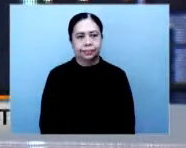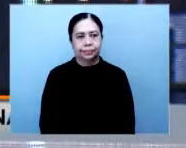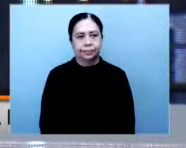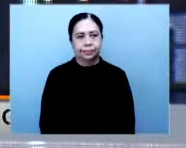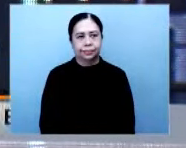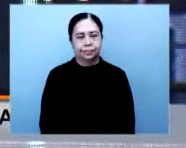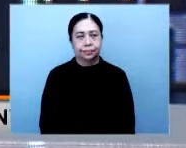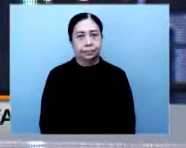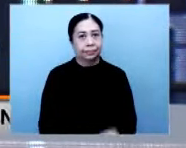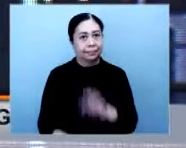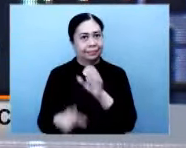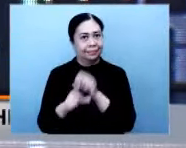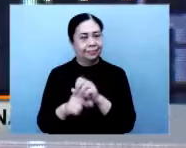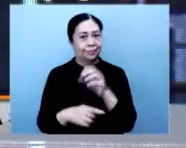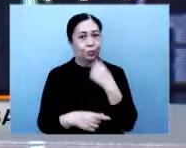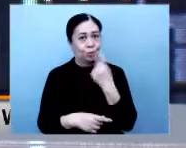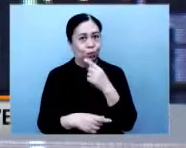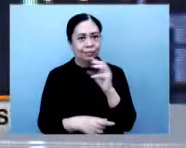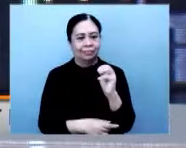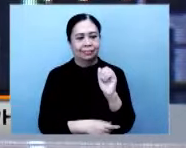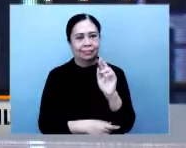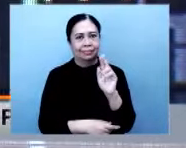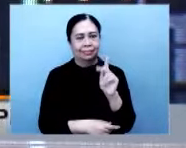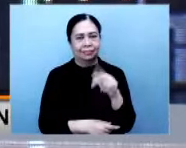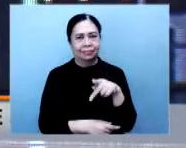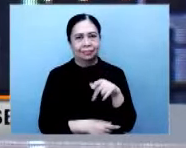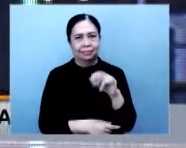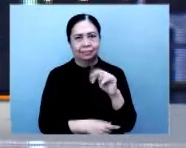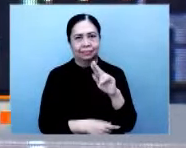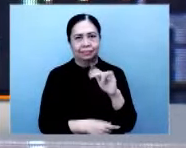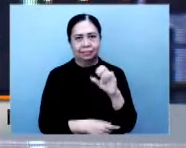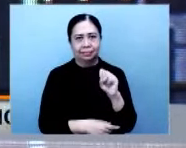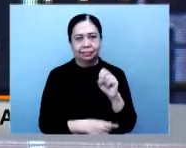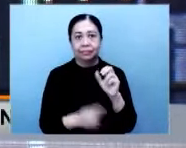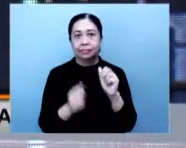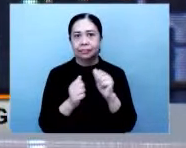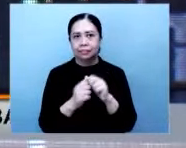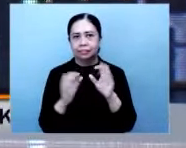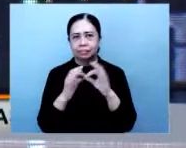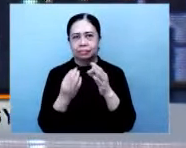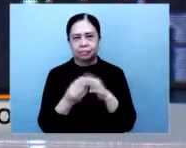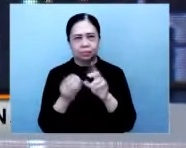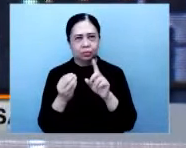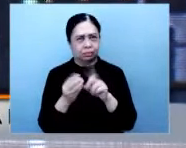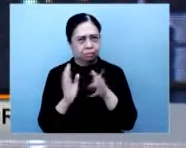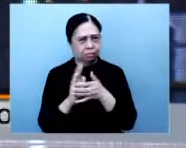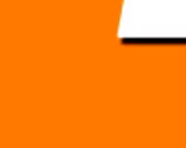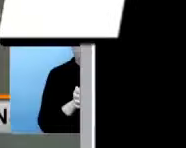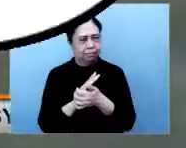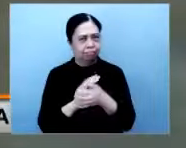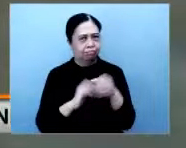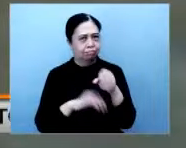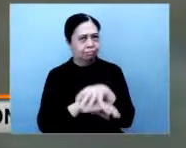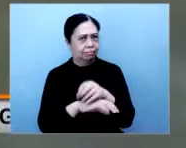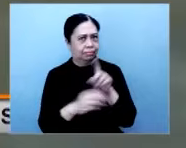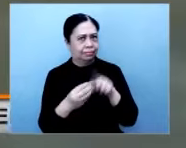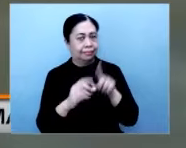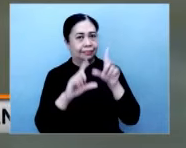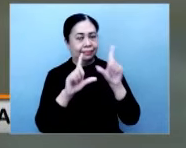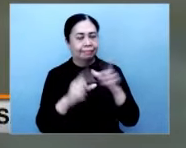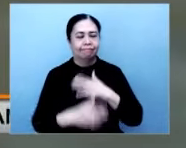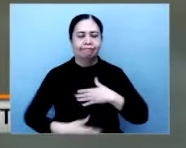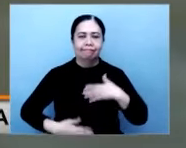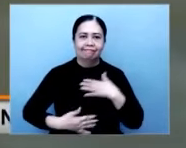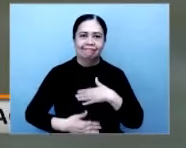Spotted si Mark Bingris na nagbakasyon kasama ang kanyang pamilya sa gitna ng cheating rumors sa kanya. Nag-enjoy ang dating PBA star sa